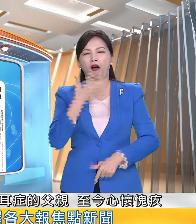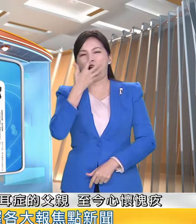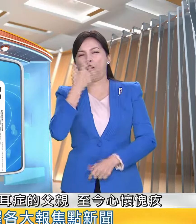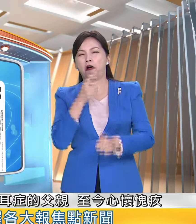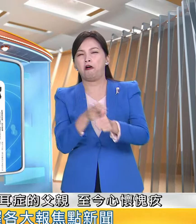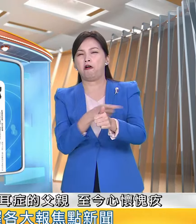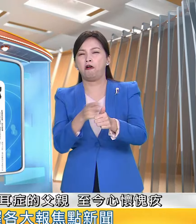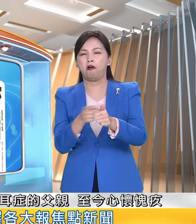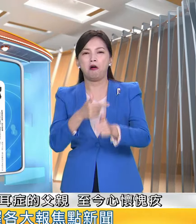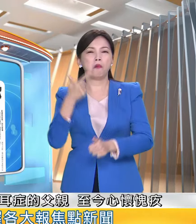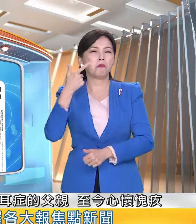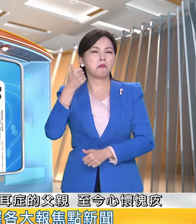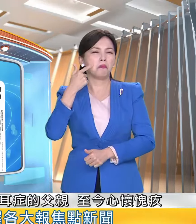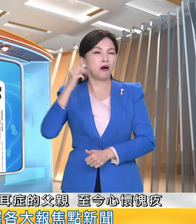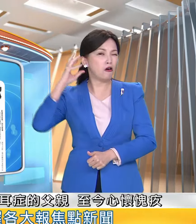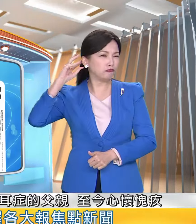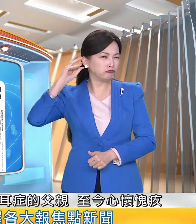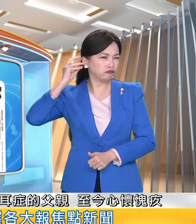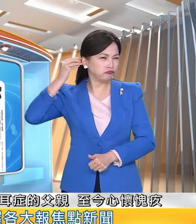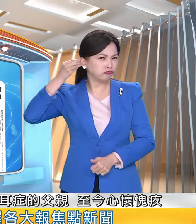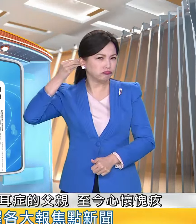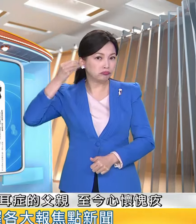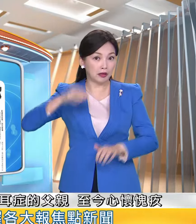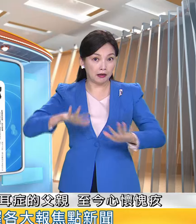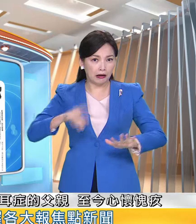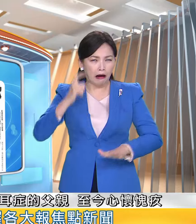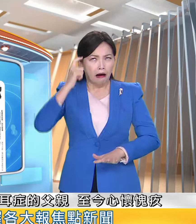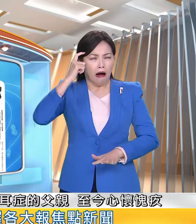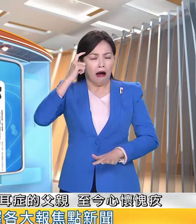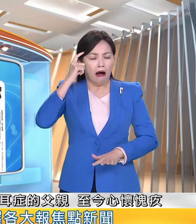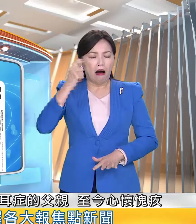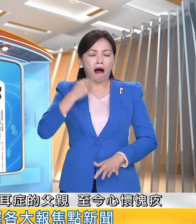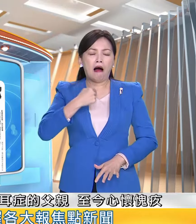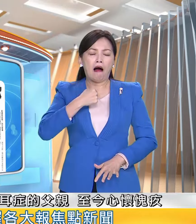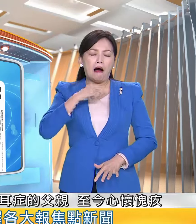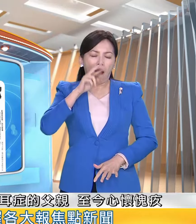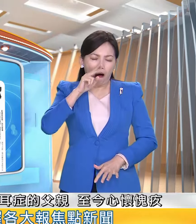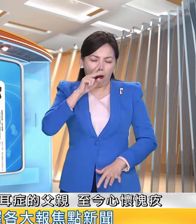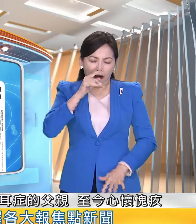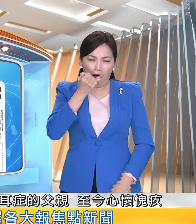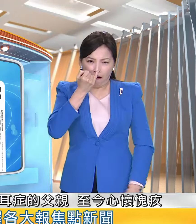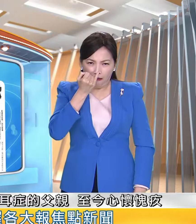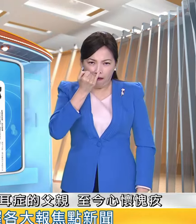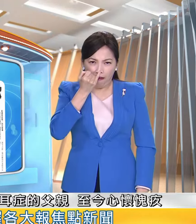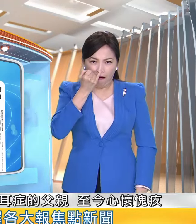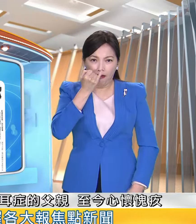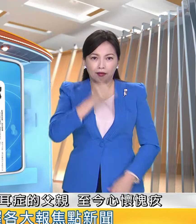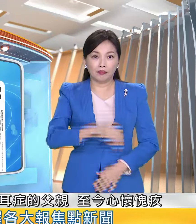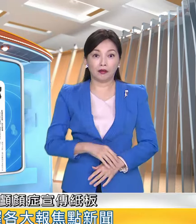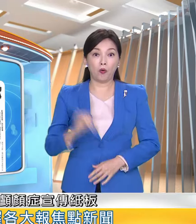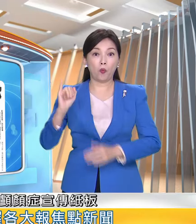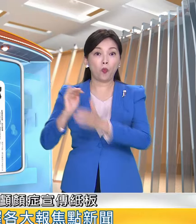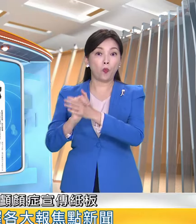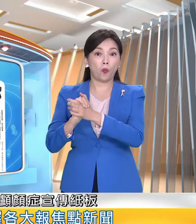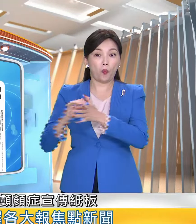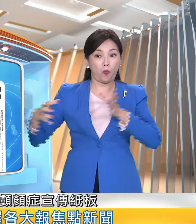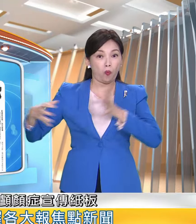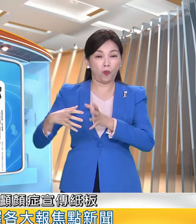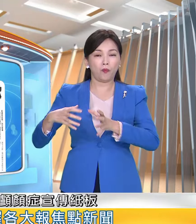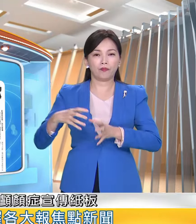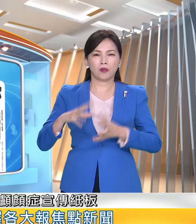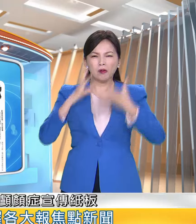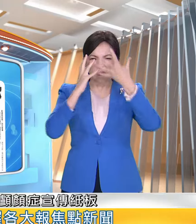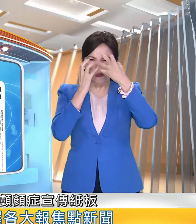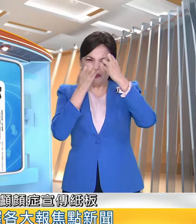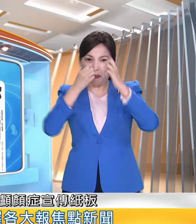笑罹患小耳症的父亲，至今心怀愧疚，于是和女朋